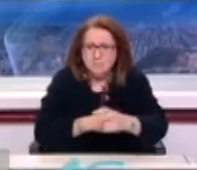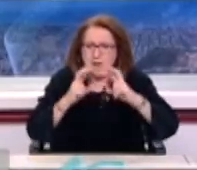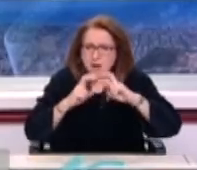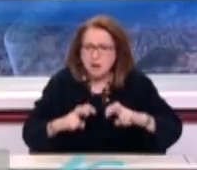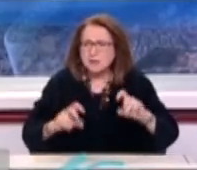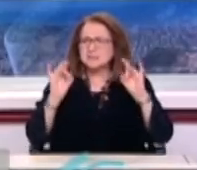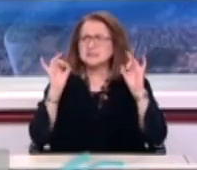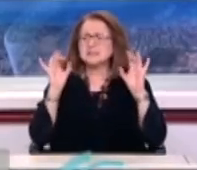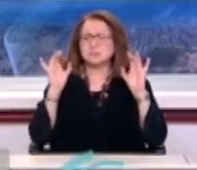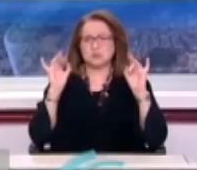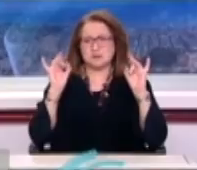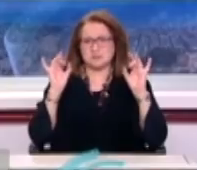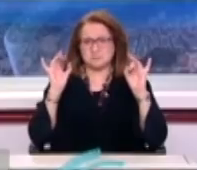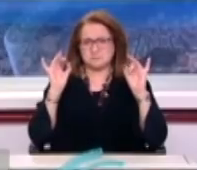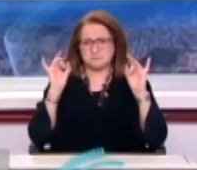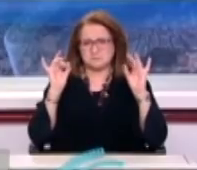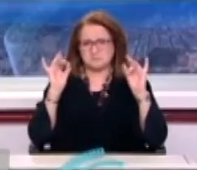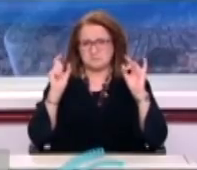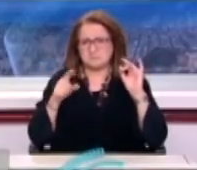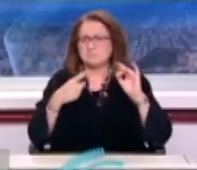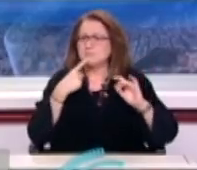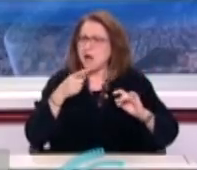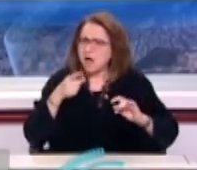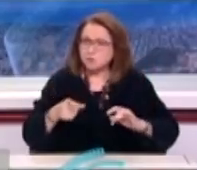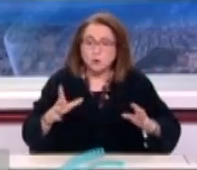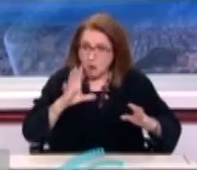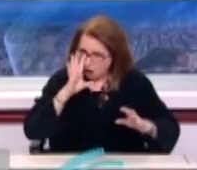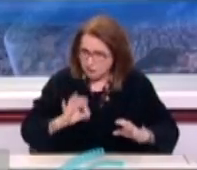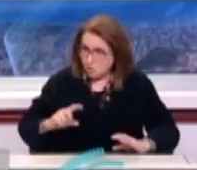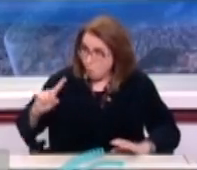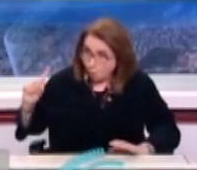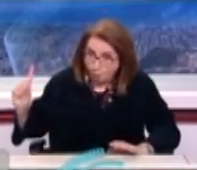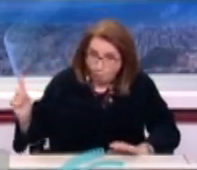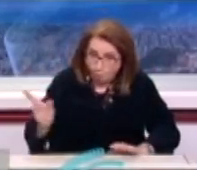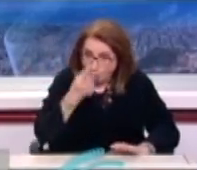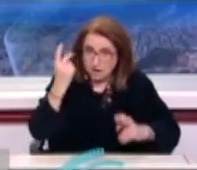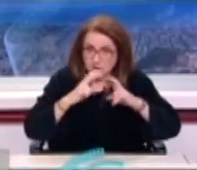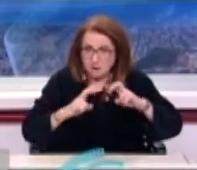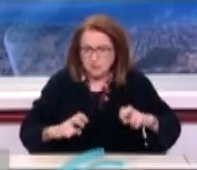με εργαστηριακό έλεγχο δεν σημαίνει κατά ανάγκη ότι χάνεις το παιχνίδι με τον ιό.